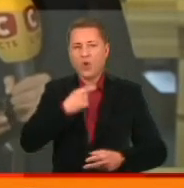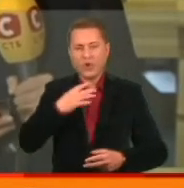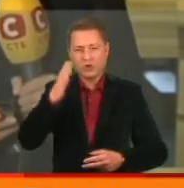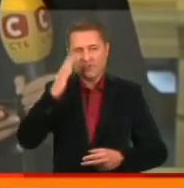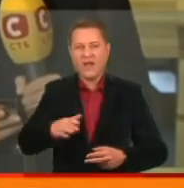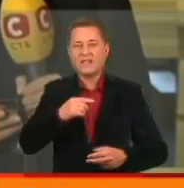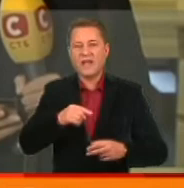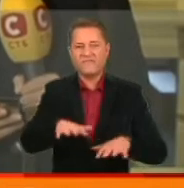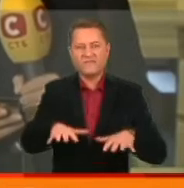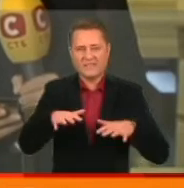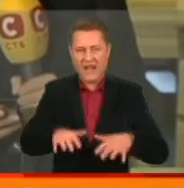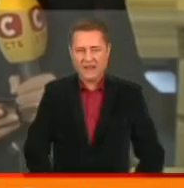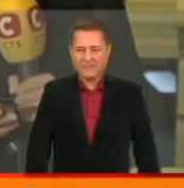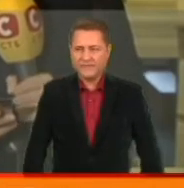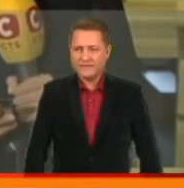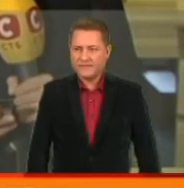деякі депутати?